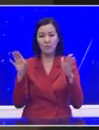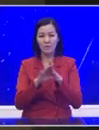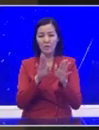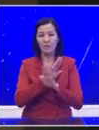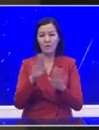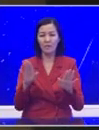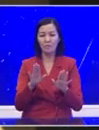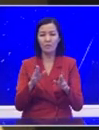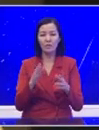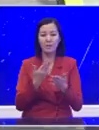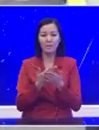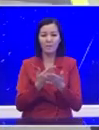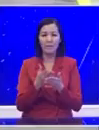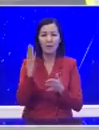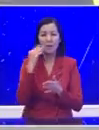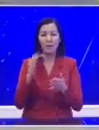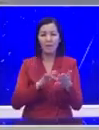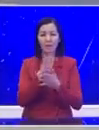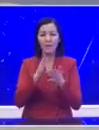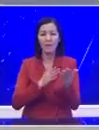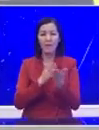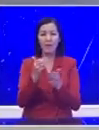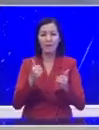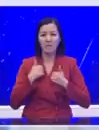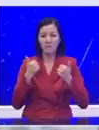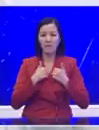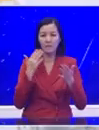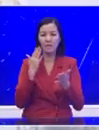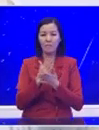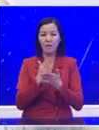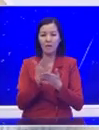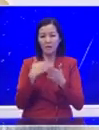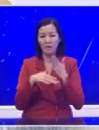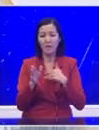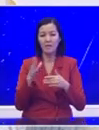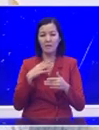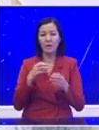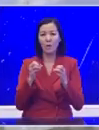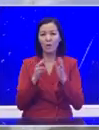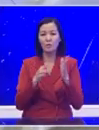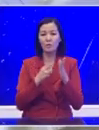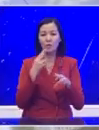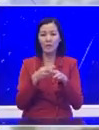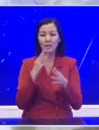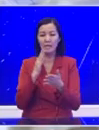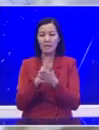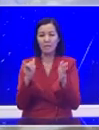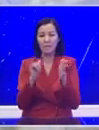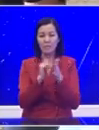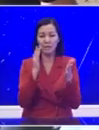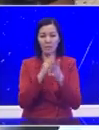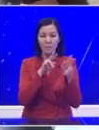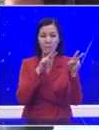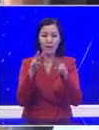емес. Сыңғайы келген тұста Алматыға кіруге тырысатындар да бар. Шахар айналасына 17 кедергі қойылған. Мұндай үлкен аумақты